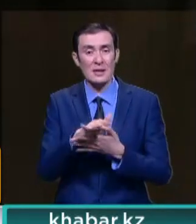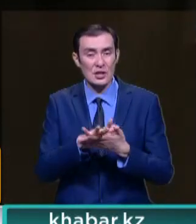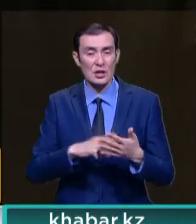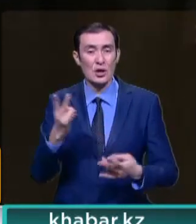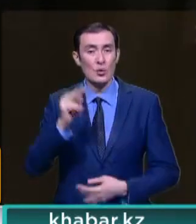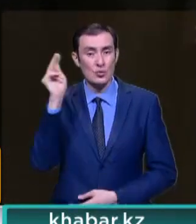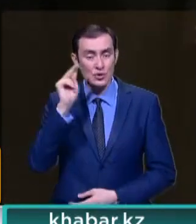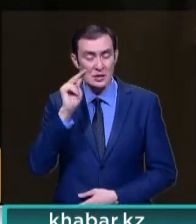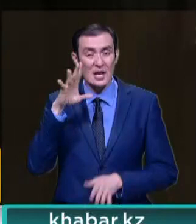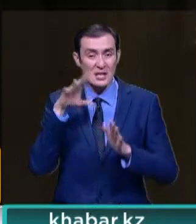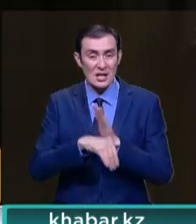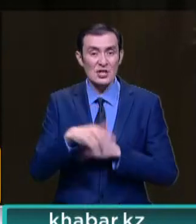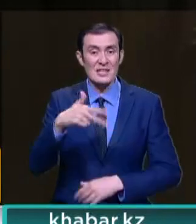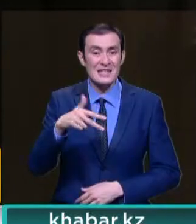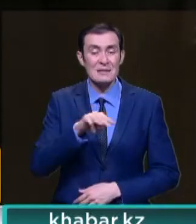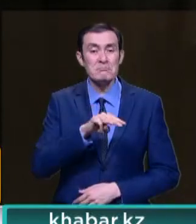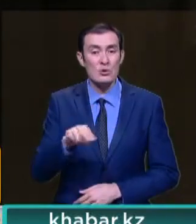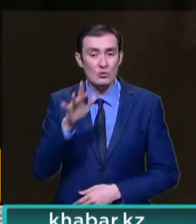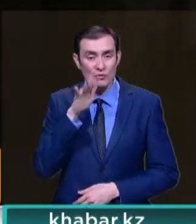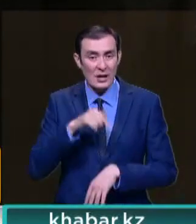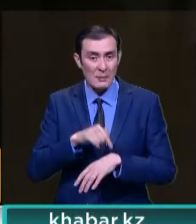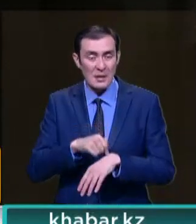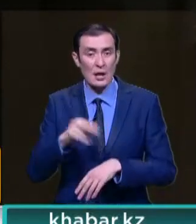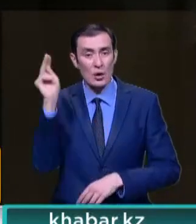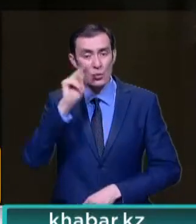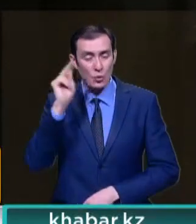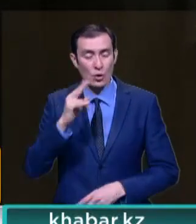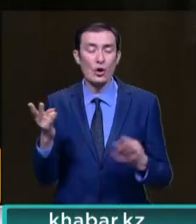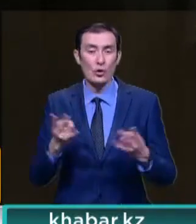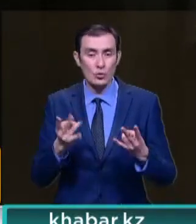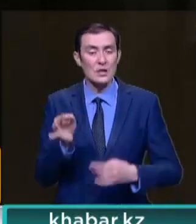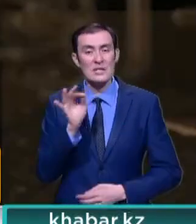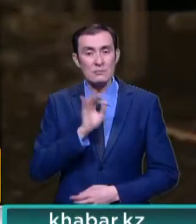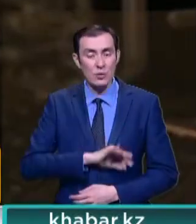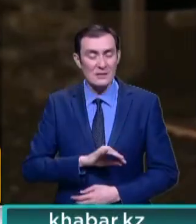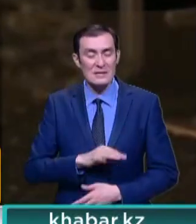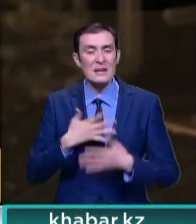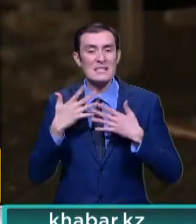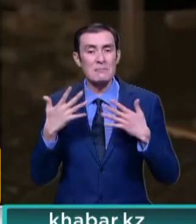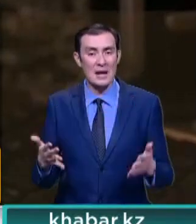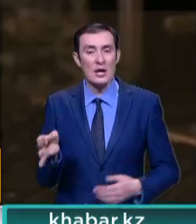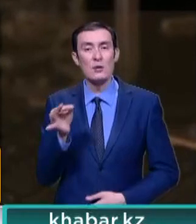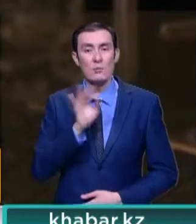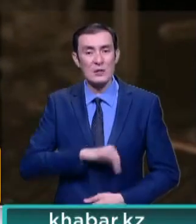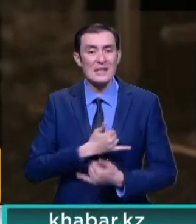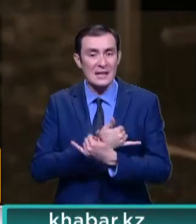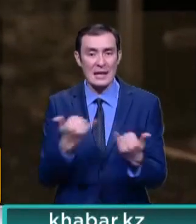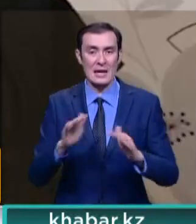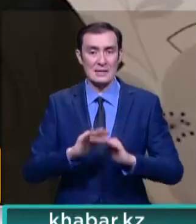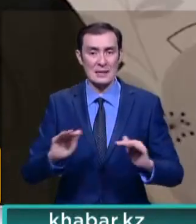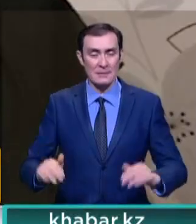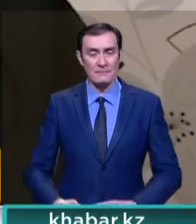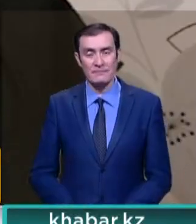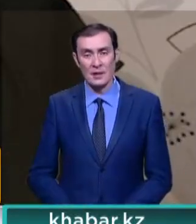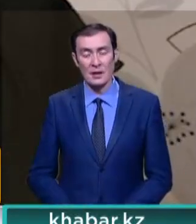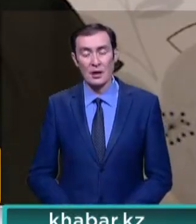учиться. А значит, 30 минут, отведенные для урока, нужно использовать с максимальной пользой для школьников. В